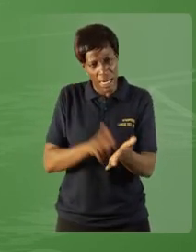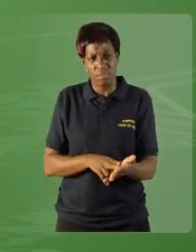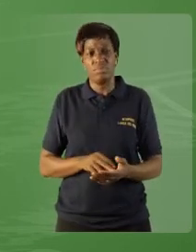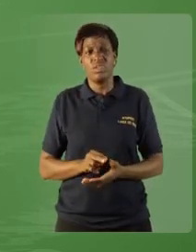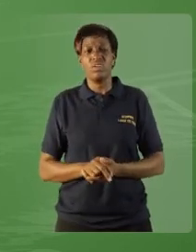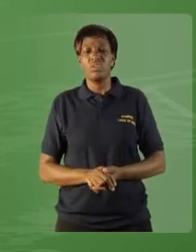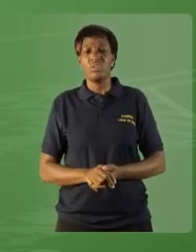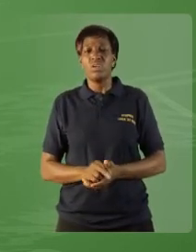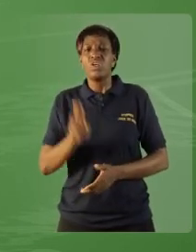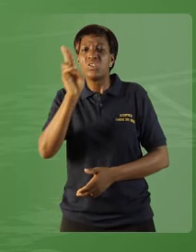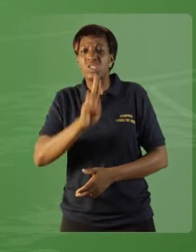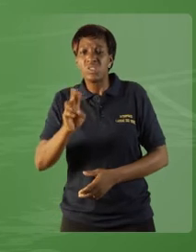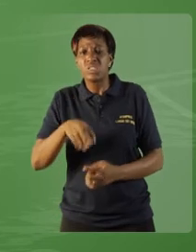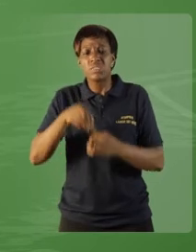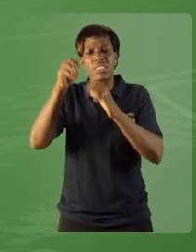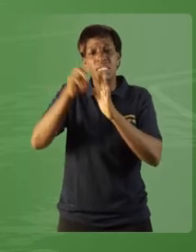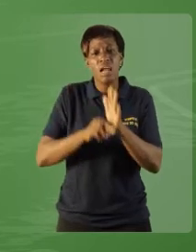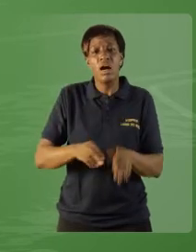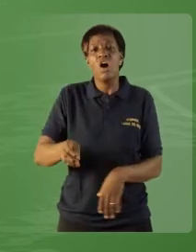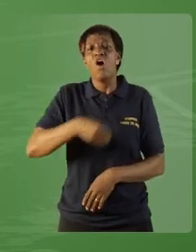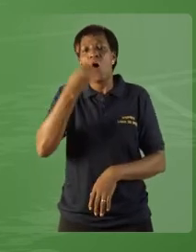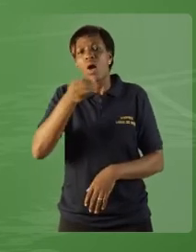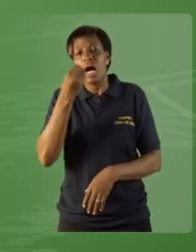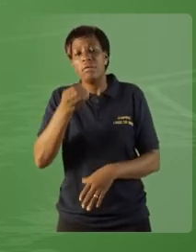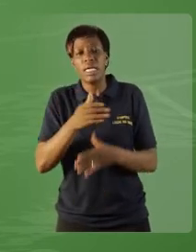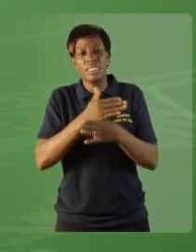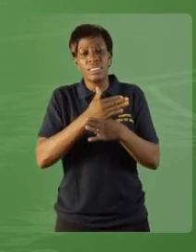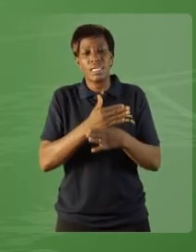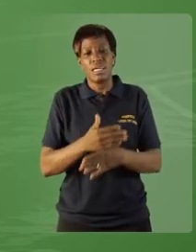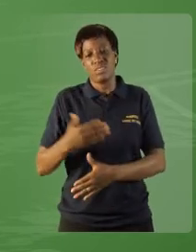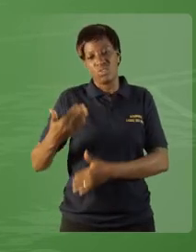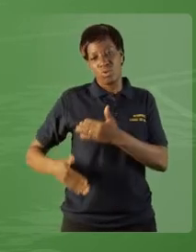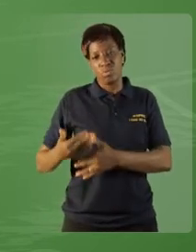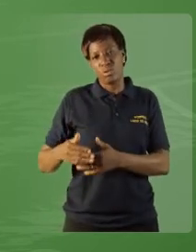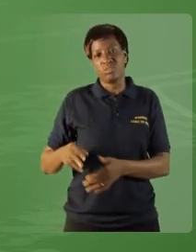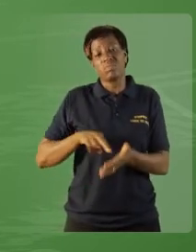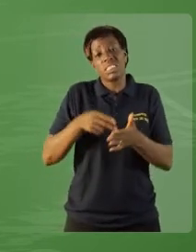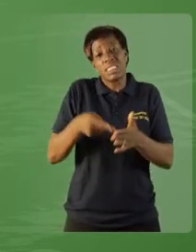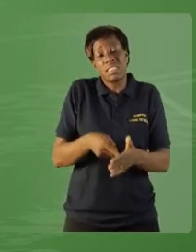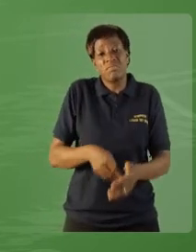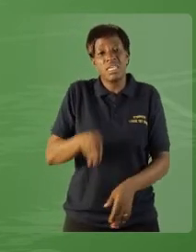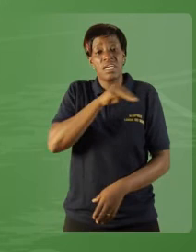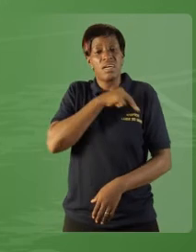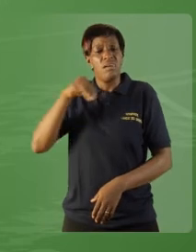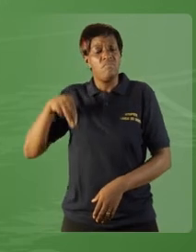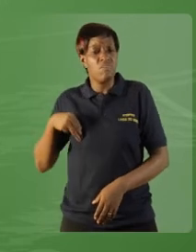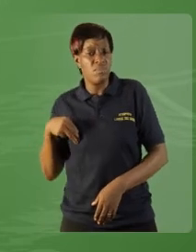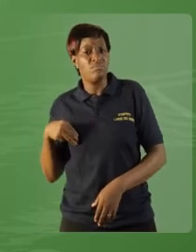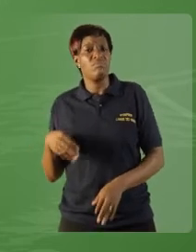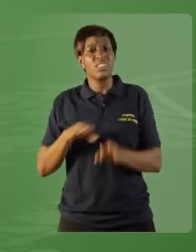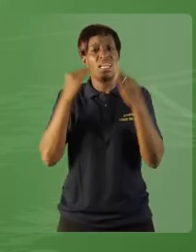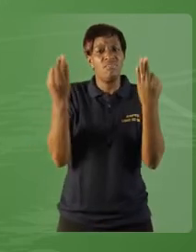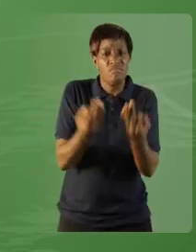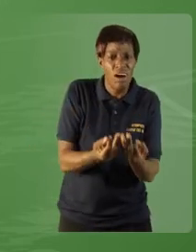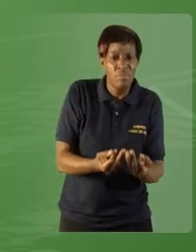surtout oralement entre proches, c'est-à-dire entre des membres de la famille, des amis,